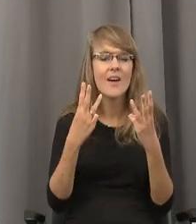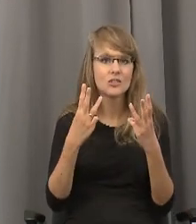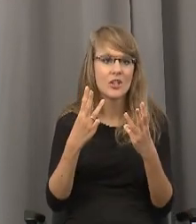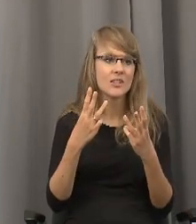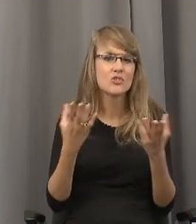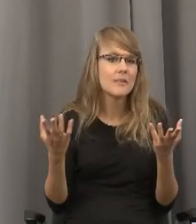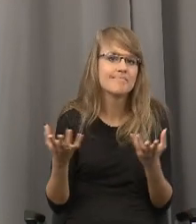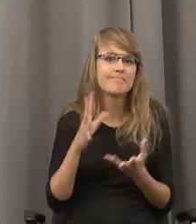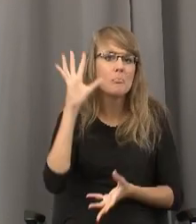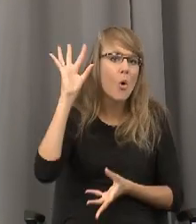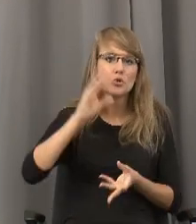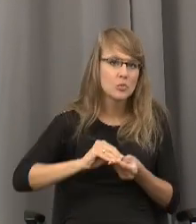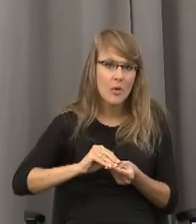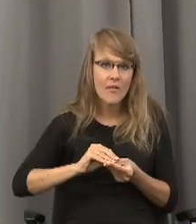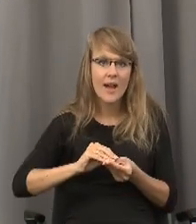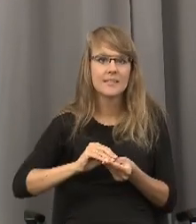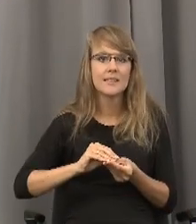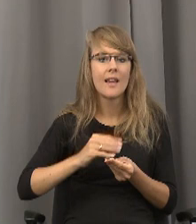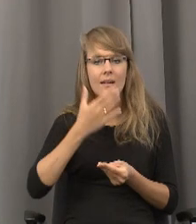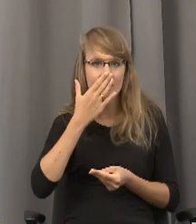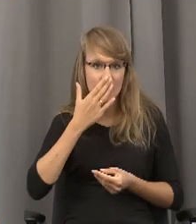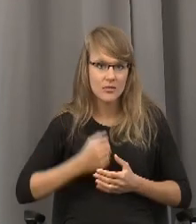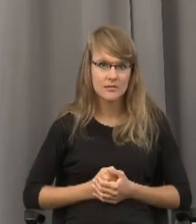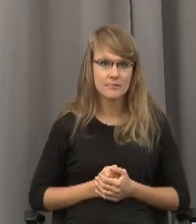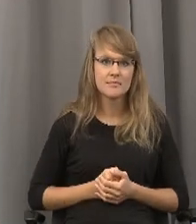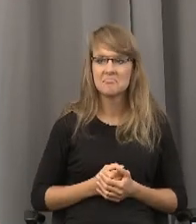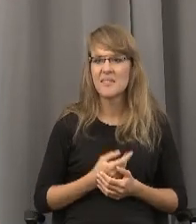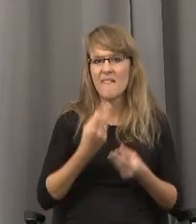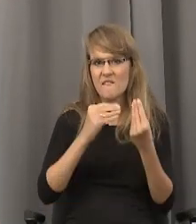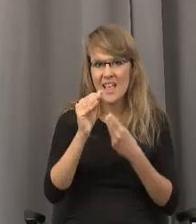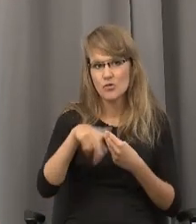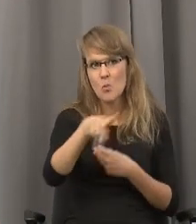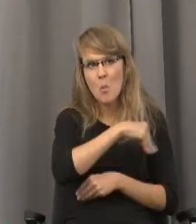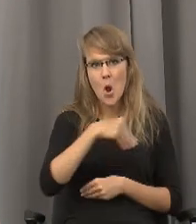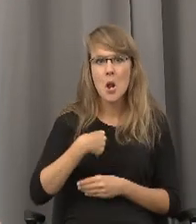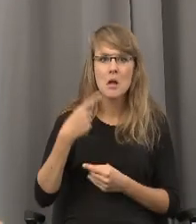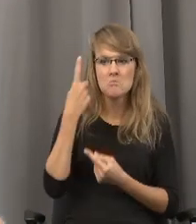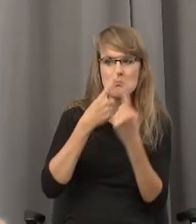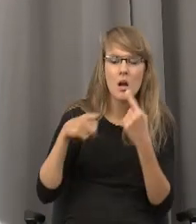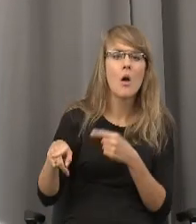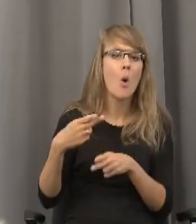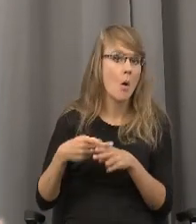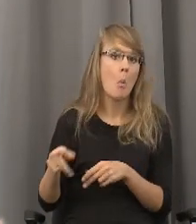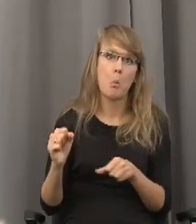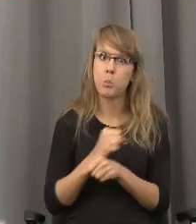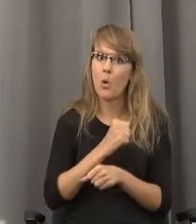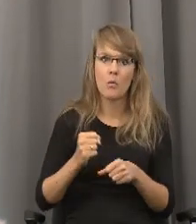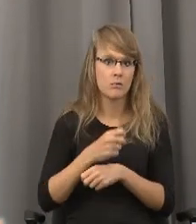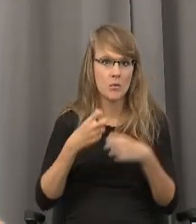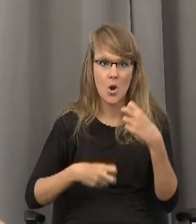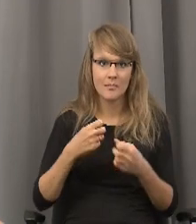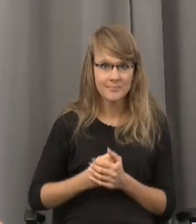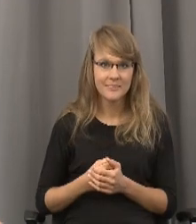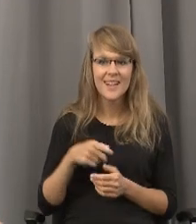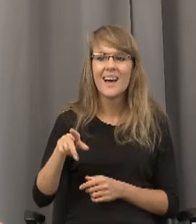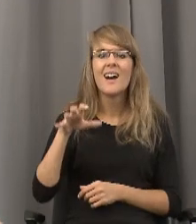z tego badania są następujące. Rzeczywiście większość Polaków uznaje tę chorobę za bardzo poważny problem. Badanie pamięci